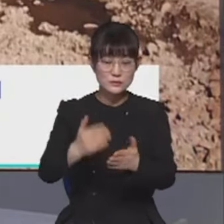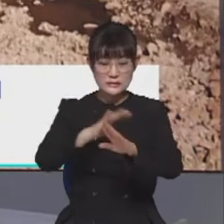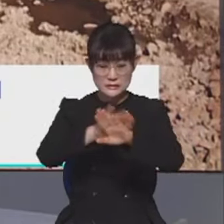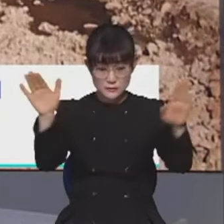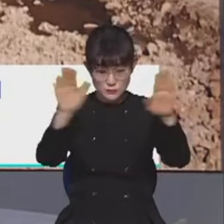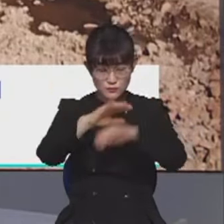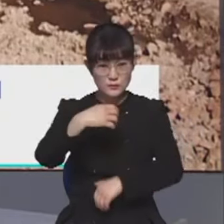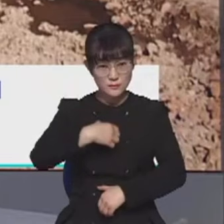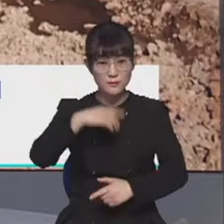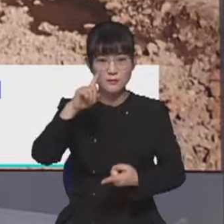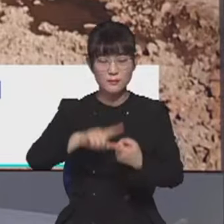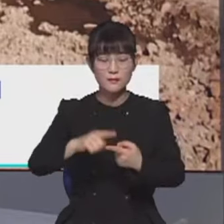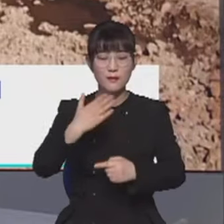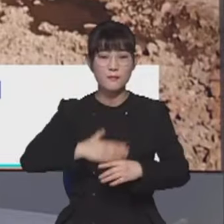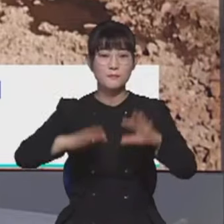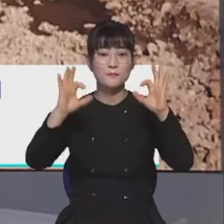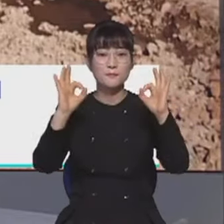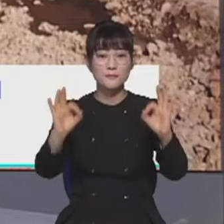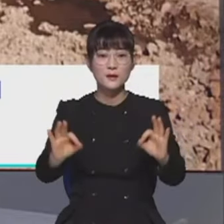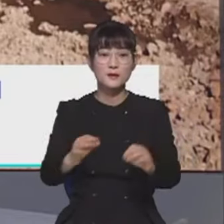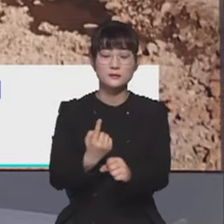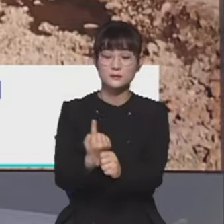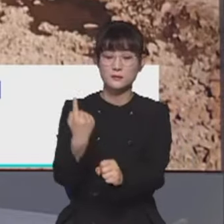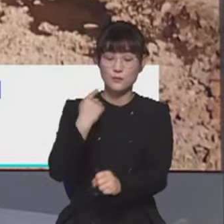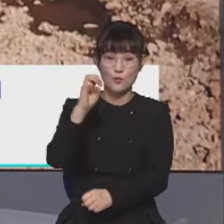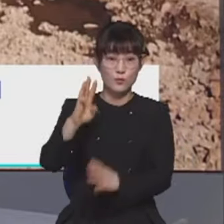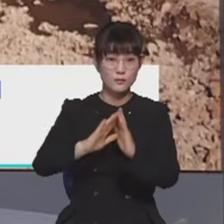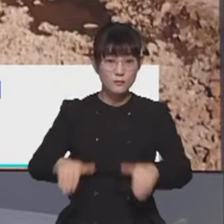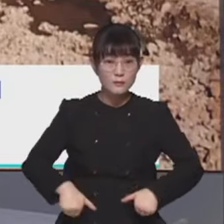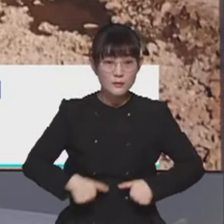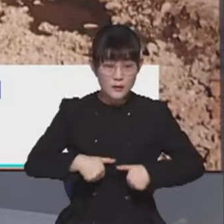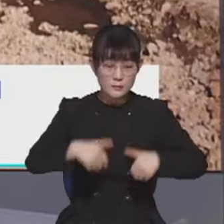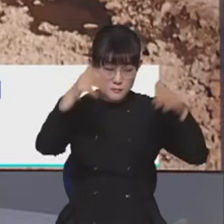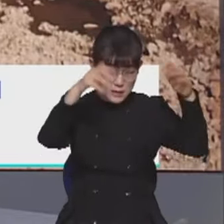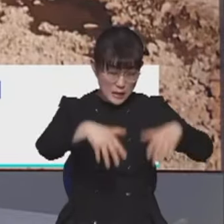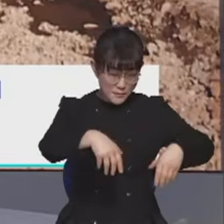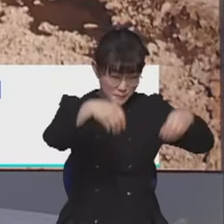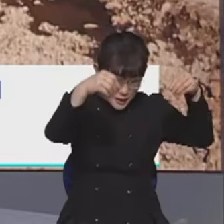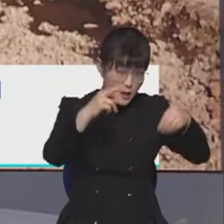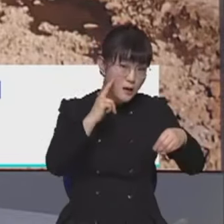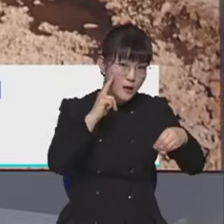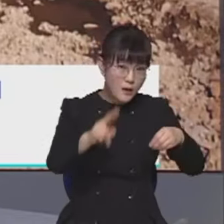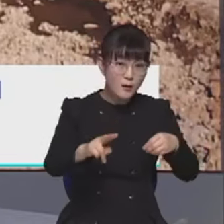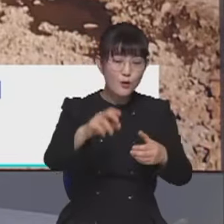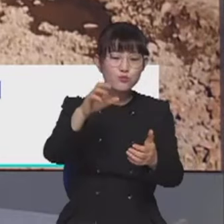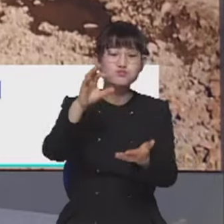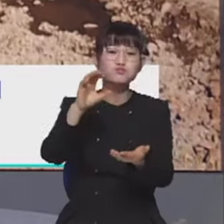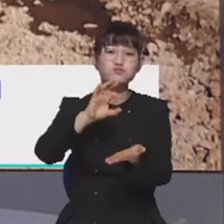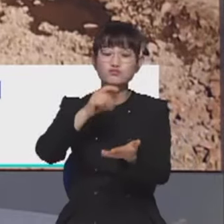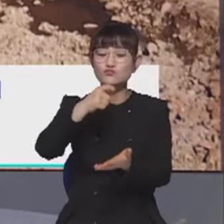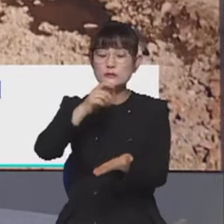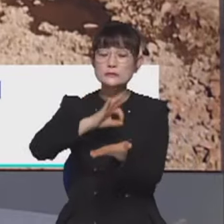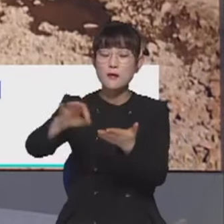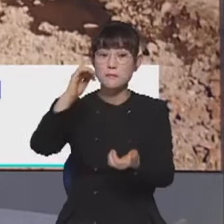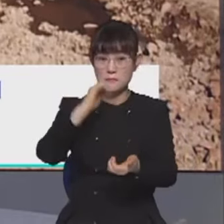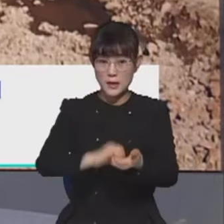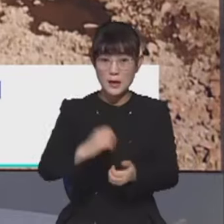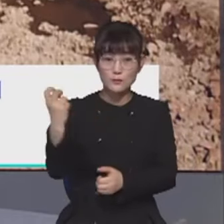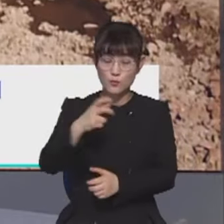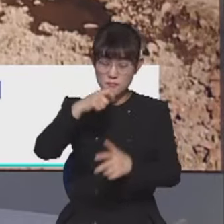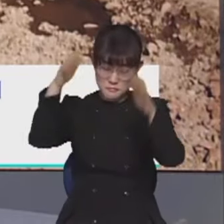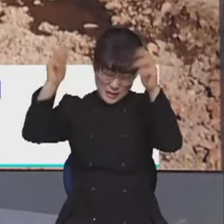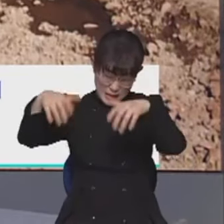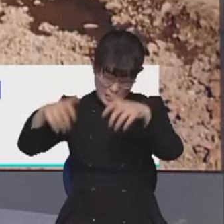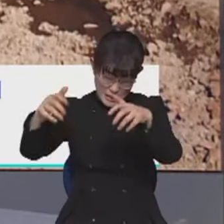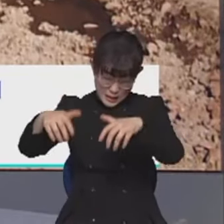위기에 대해서 알아보겠습니다 지난해 광주 전남은 극심한 가뭄으로 제한급수 위기를 겪었고 이어 집중 호우와